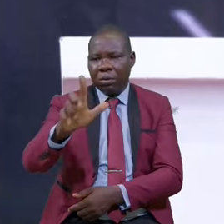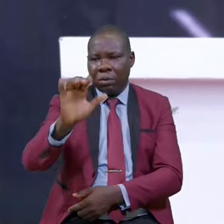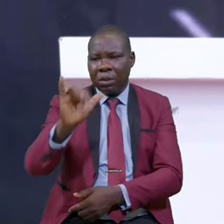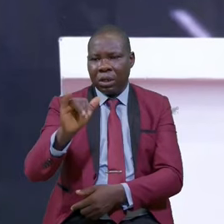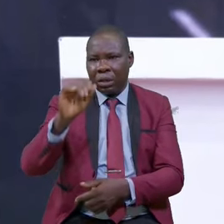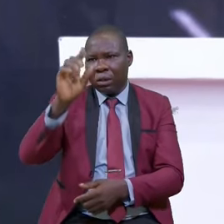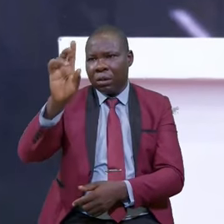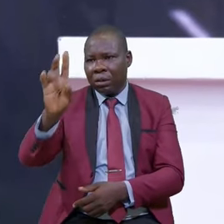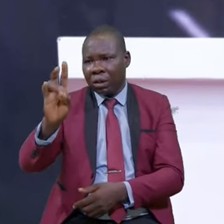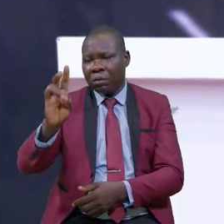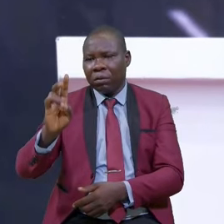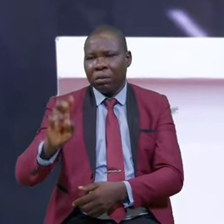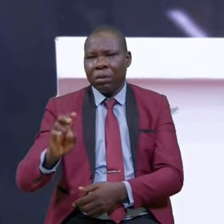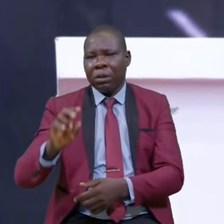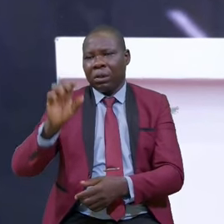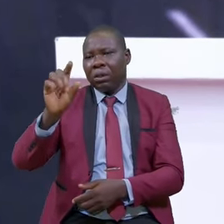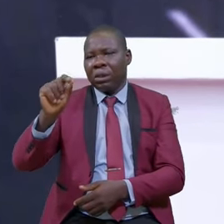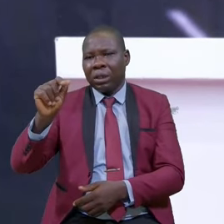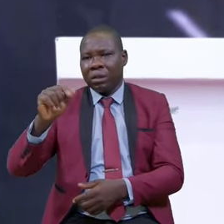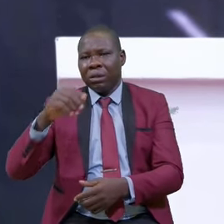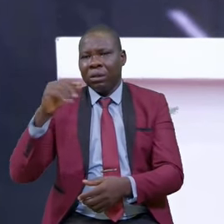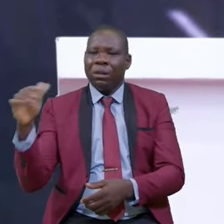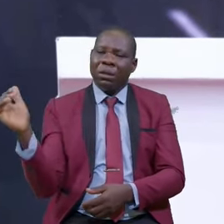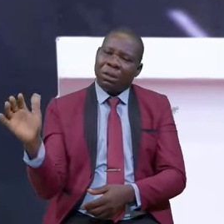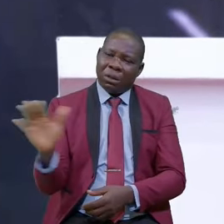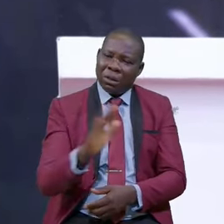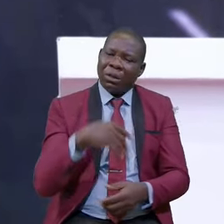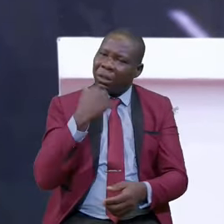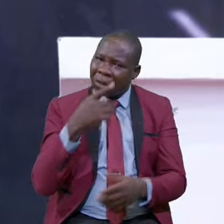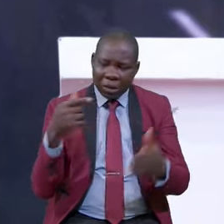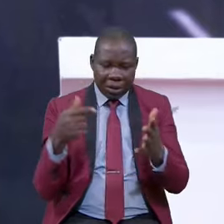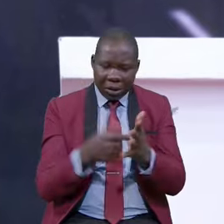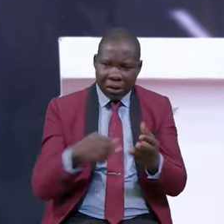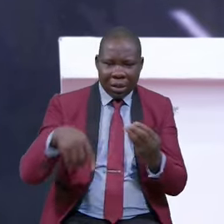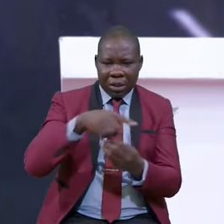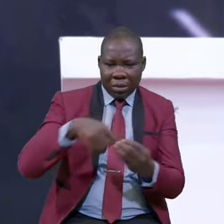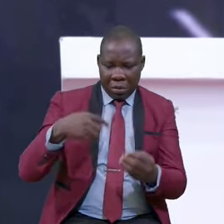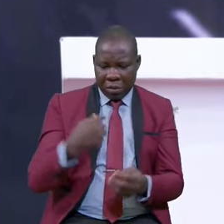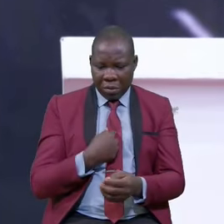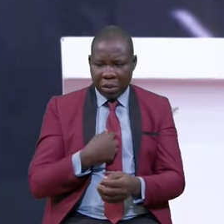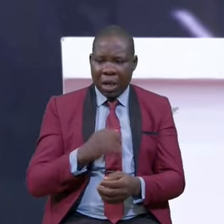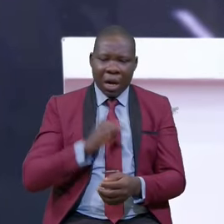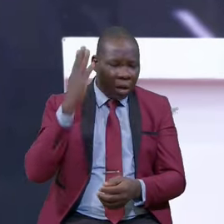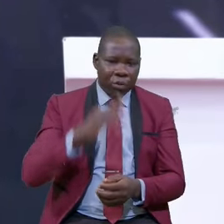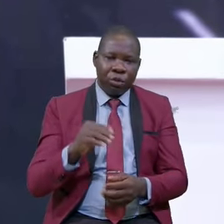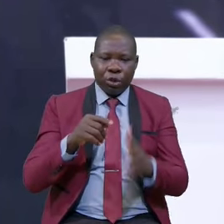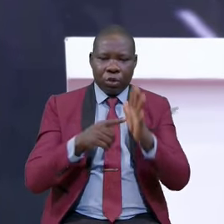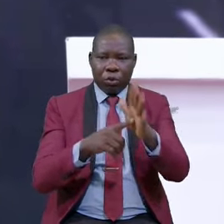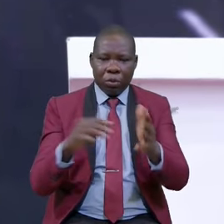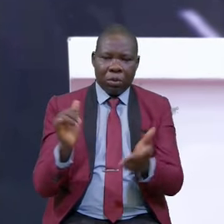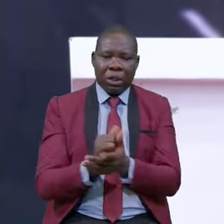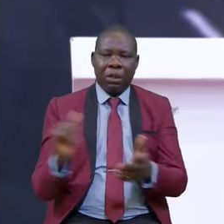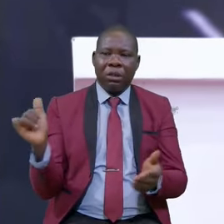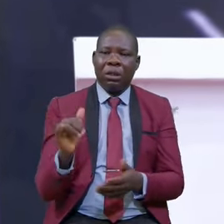July 7, 19, quelle que soit l'année, ils ont dit ça sur moi. Je vais leur montrer qu'ils ont tort. Comment veux-tu montrer qu'ils ont tort? tu